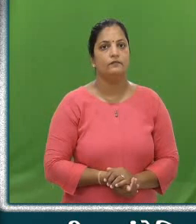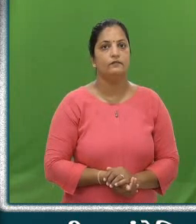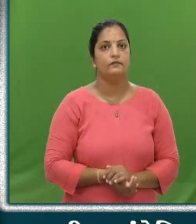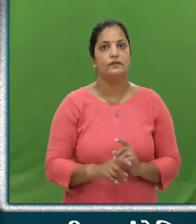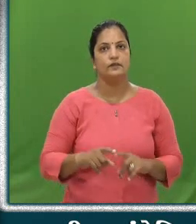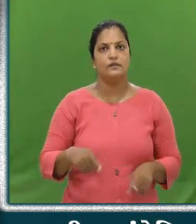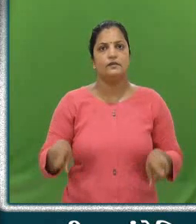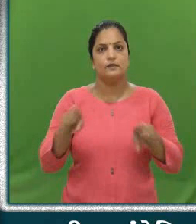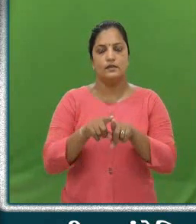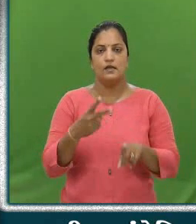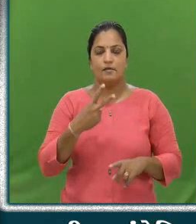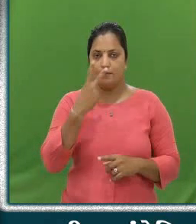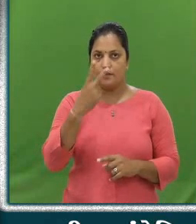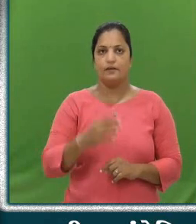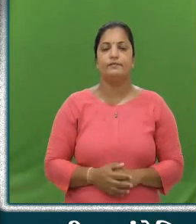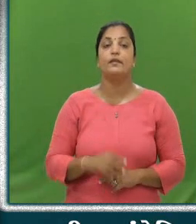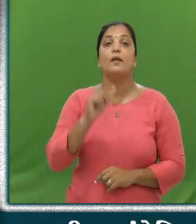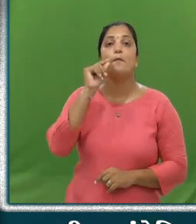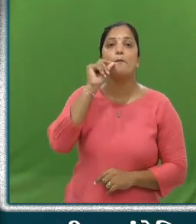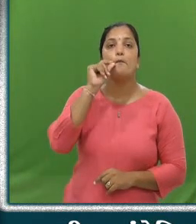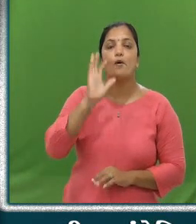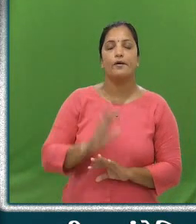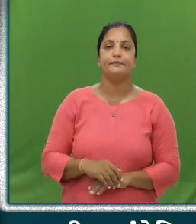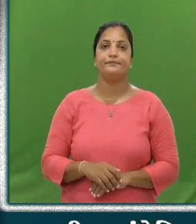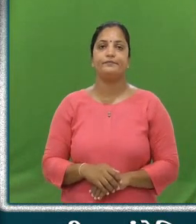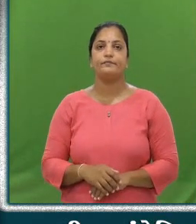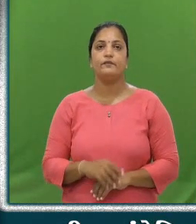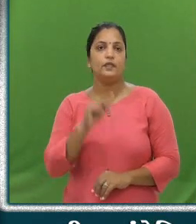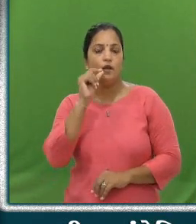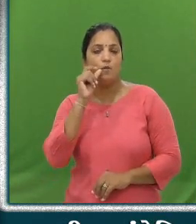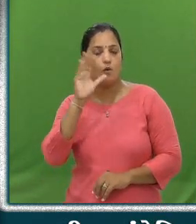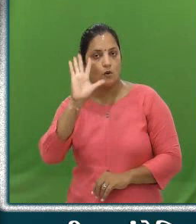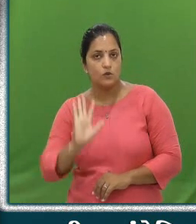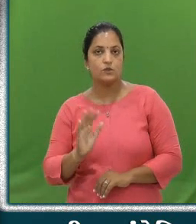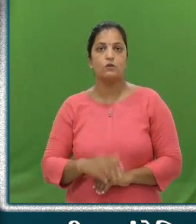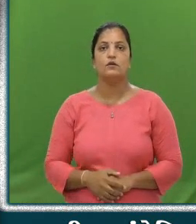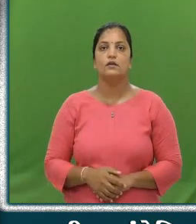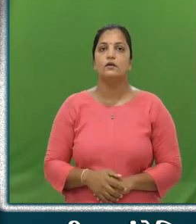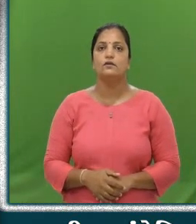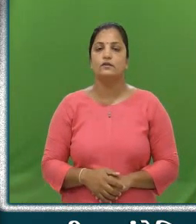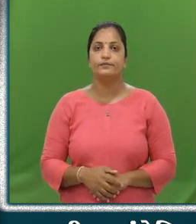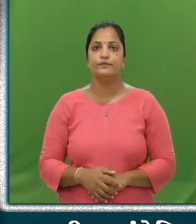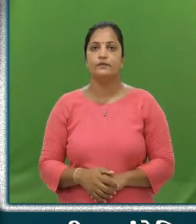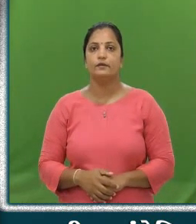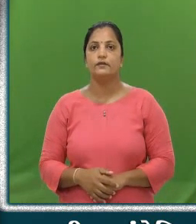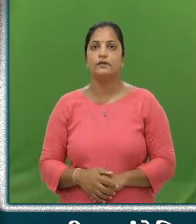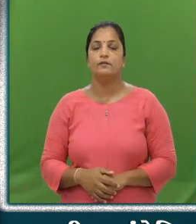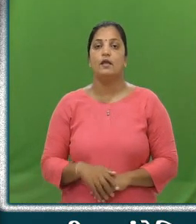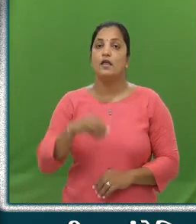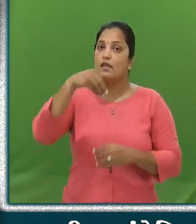તે જ રીતે આપણે જોઈશું પુરુષની વાત કરીશું બરોબર પુરુષ જે હોય છે તો આ જે પુરુષ જે